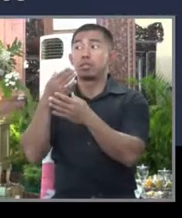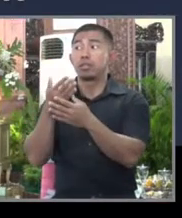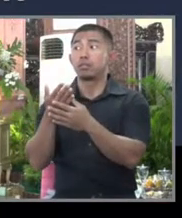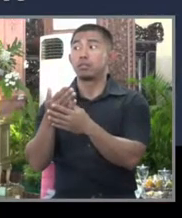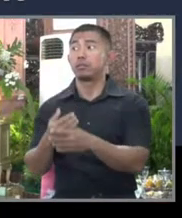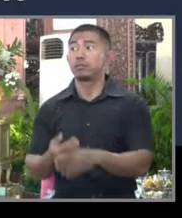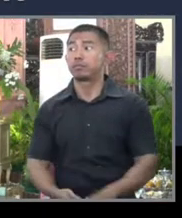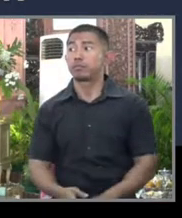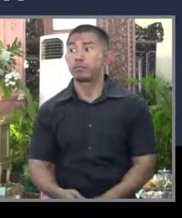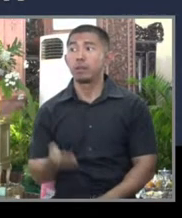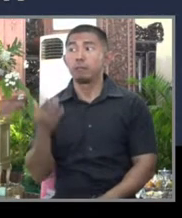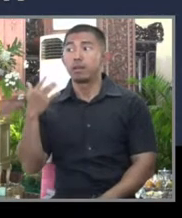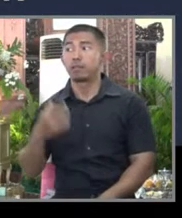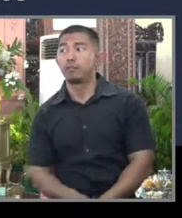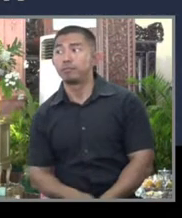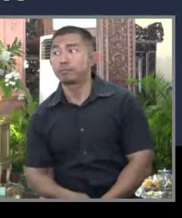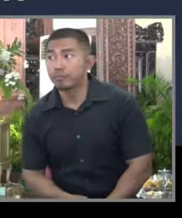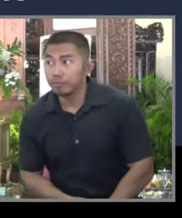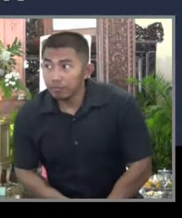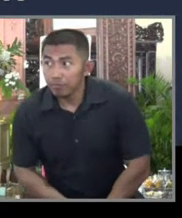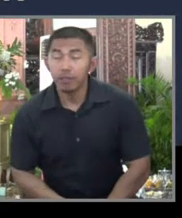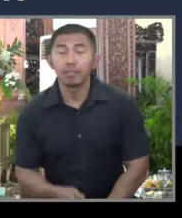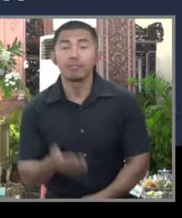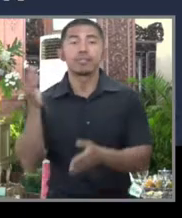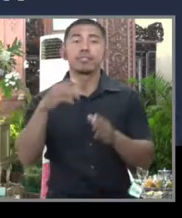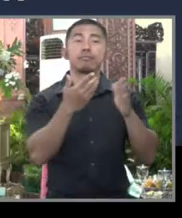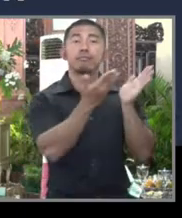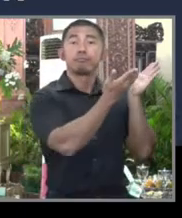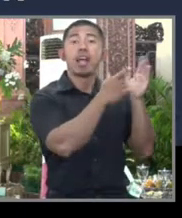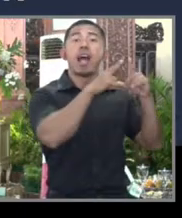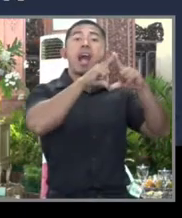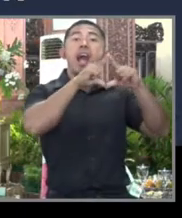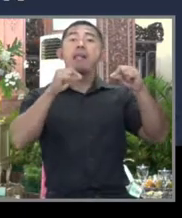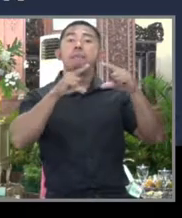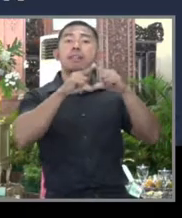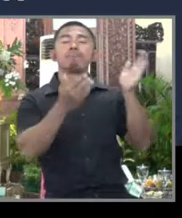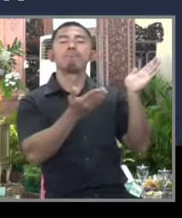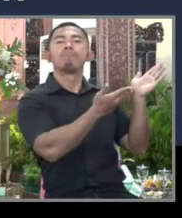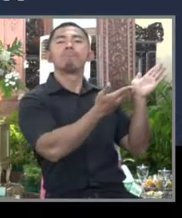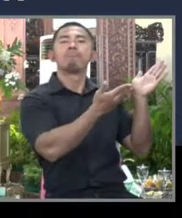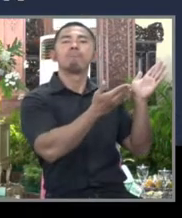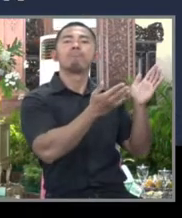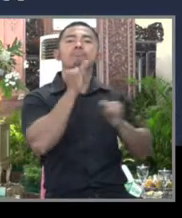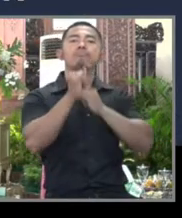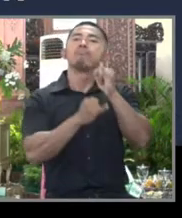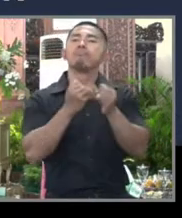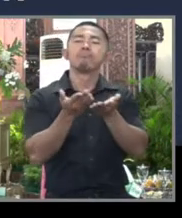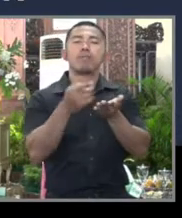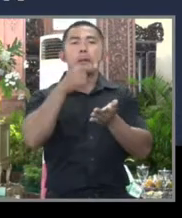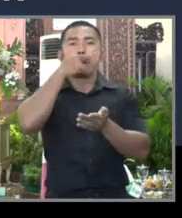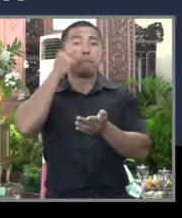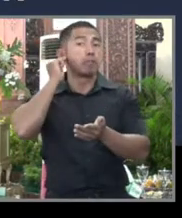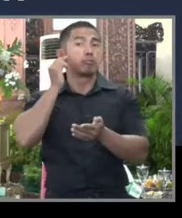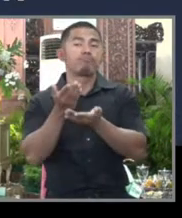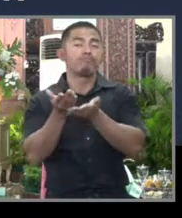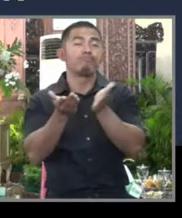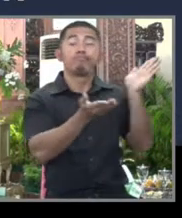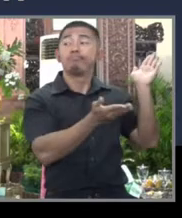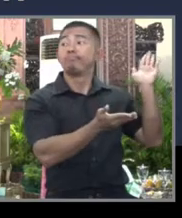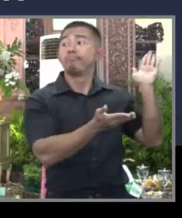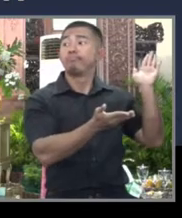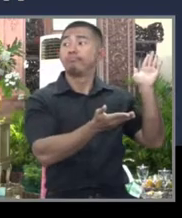ditayangkan? Inilah alamat yang secara elektronik kita bisa pakai untuk Bapak Ibu memasukkan. Agar